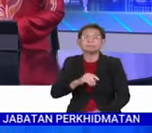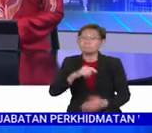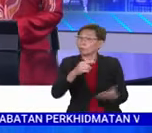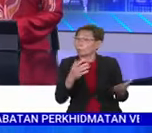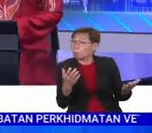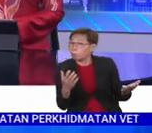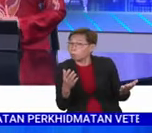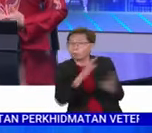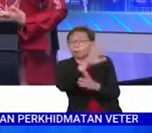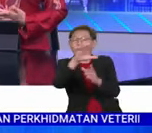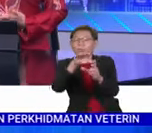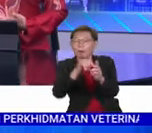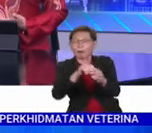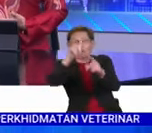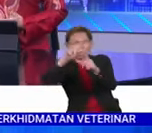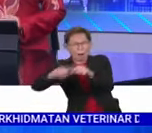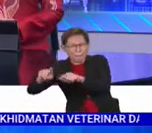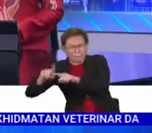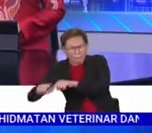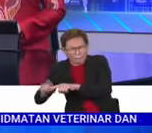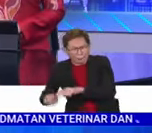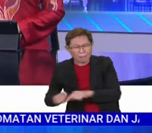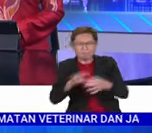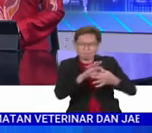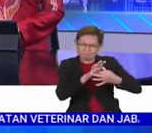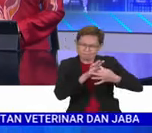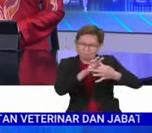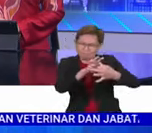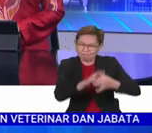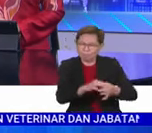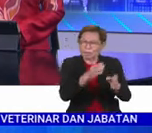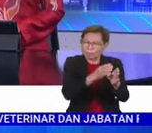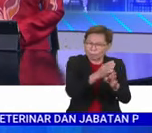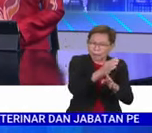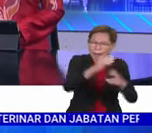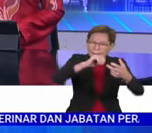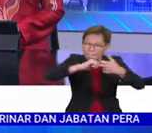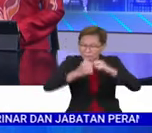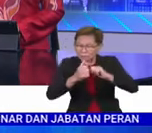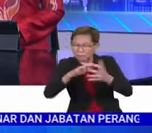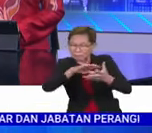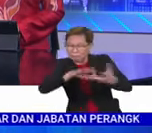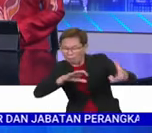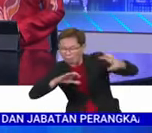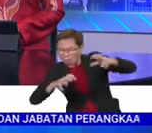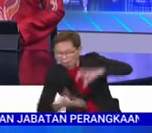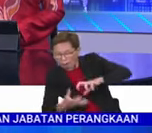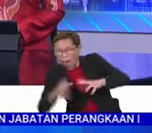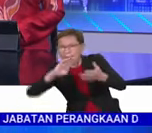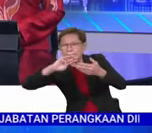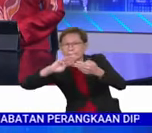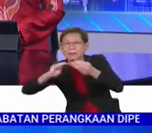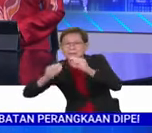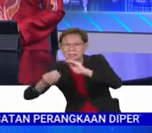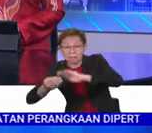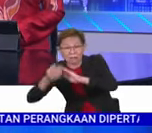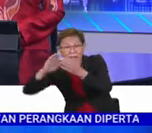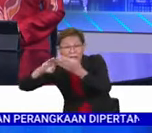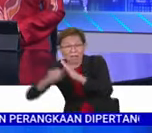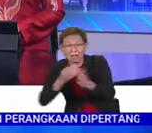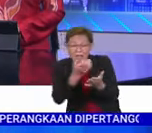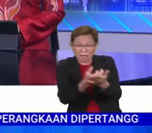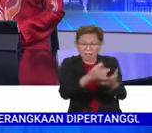ini termasuk mempelbagaikan kerjasama dalam bidang krisis bencana, masyarakat menua, ekonomi